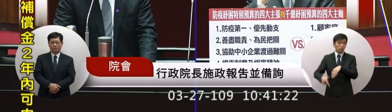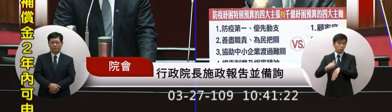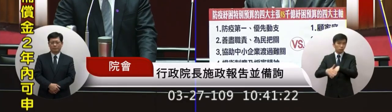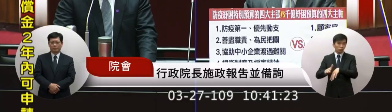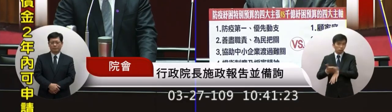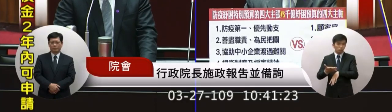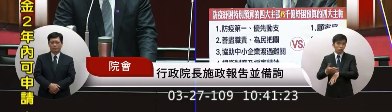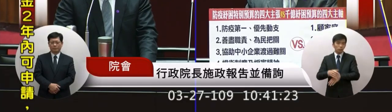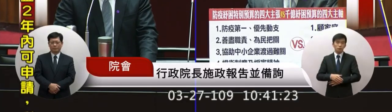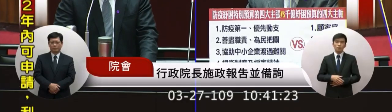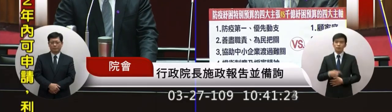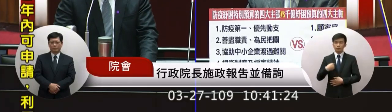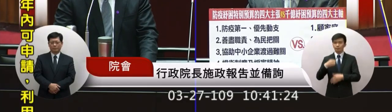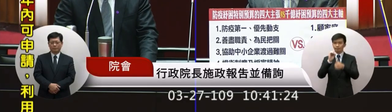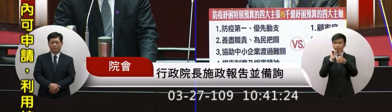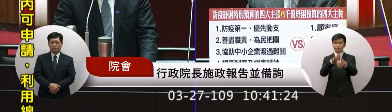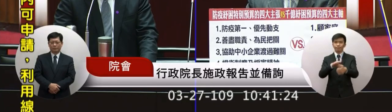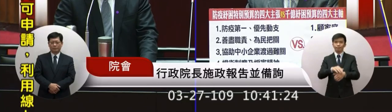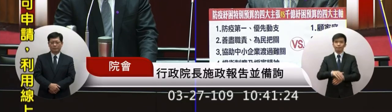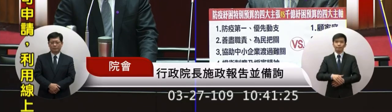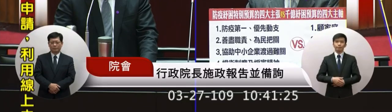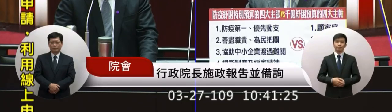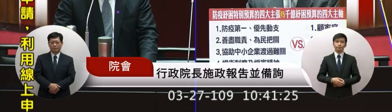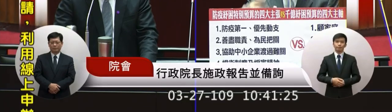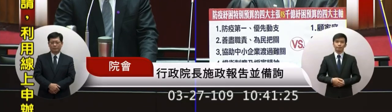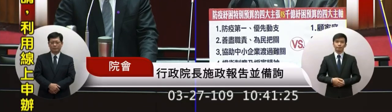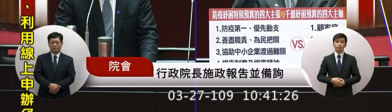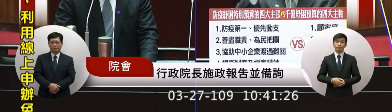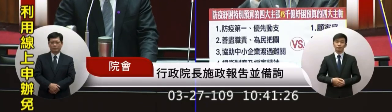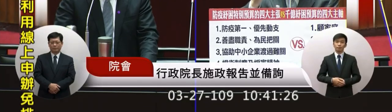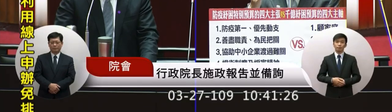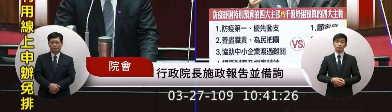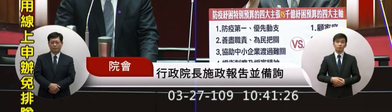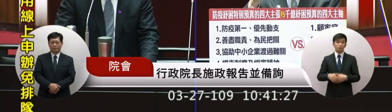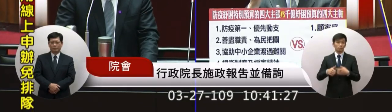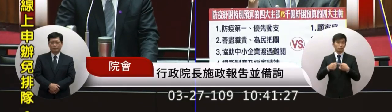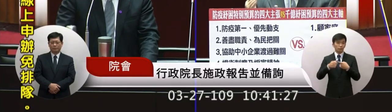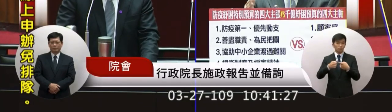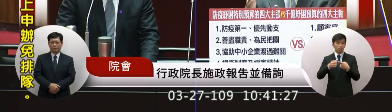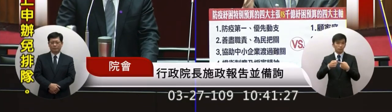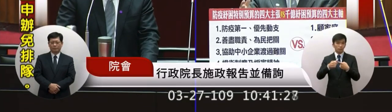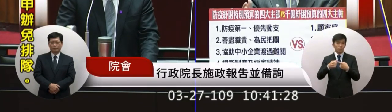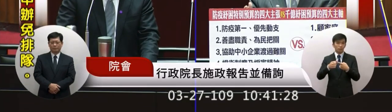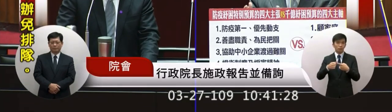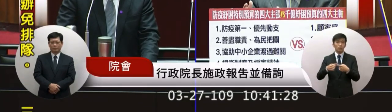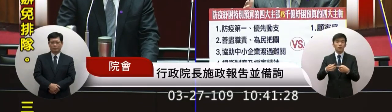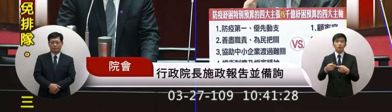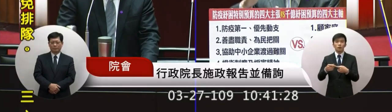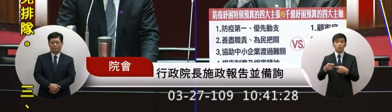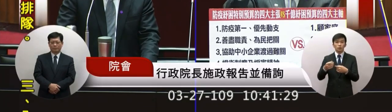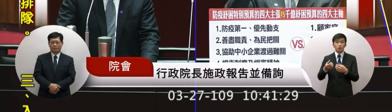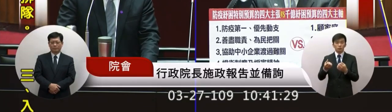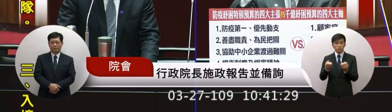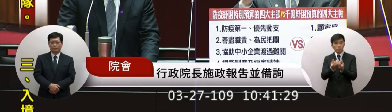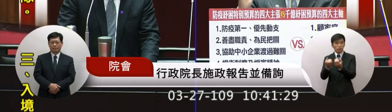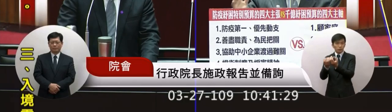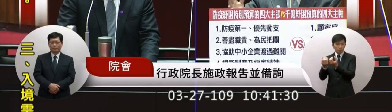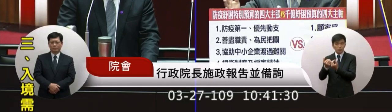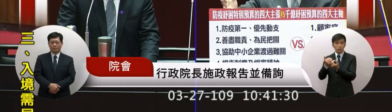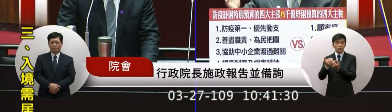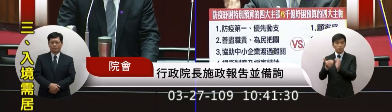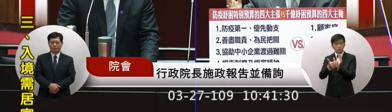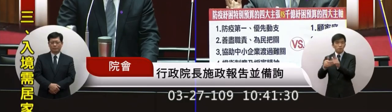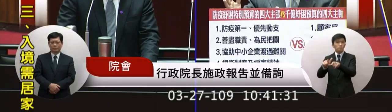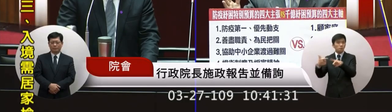我必须要在这里讲一句话啦。在灾害准备金的准备，包括第